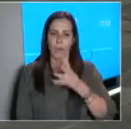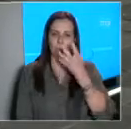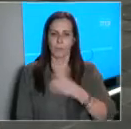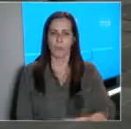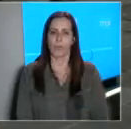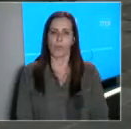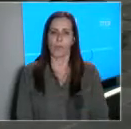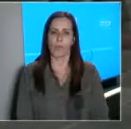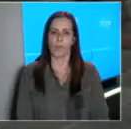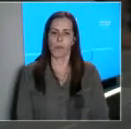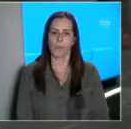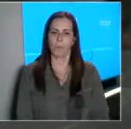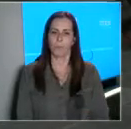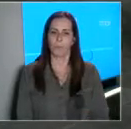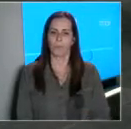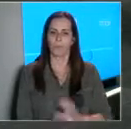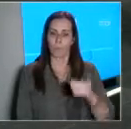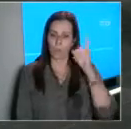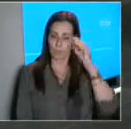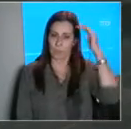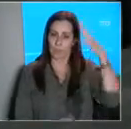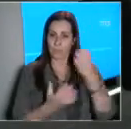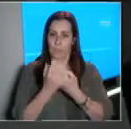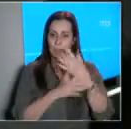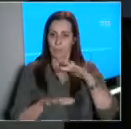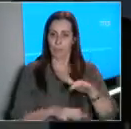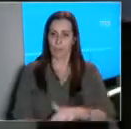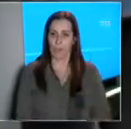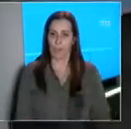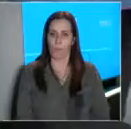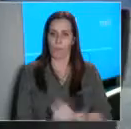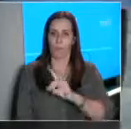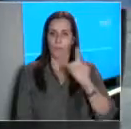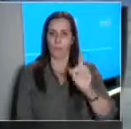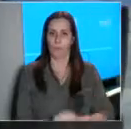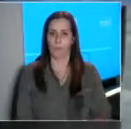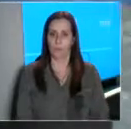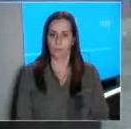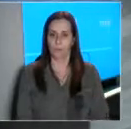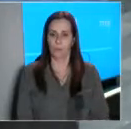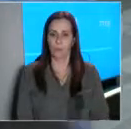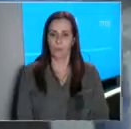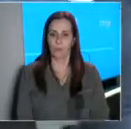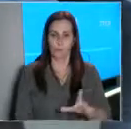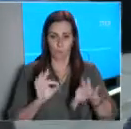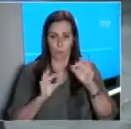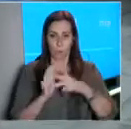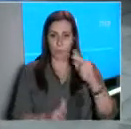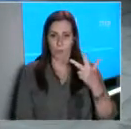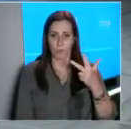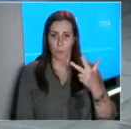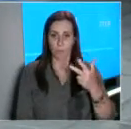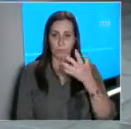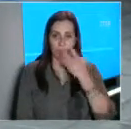מצער. את חושבת שגנץ הצליח להרכיב ממשלה בסופו של דבר? לא. אז הולכים לבחירות שלישיות